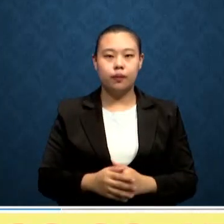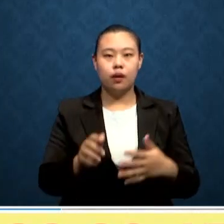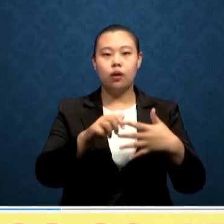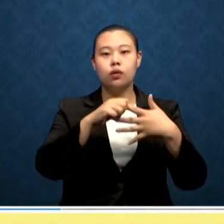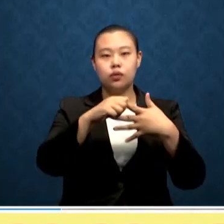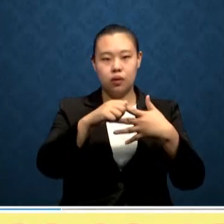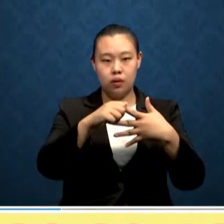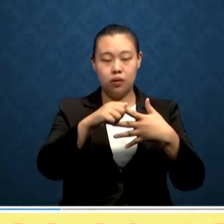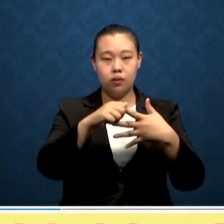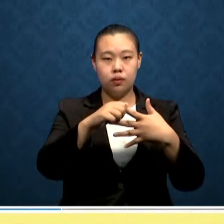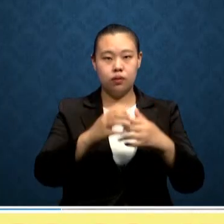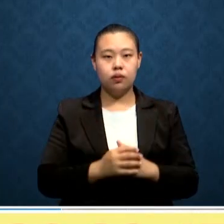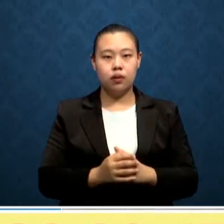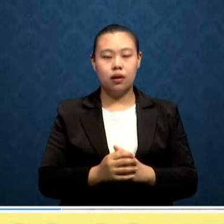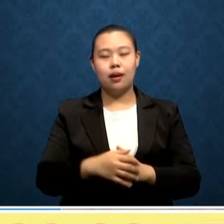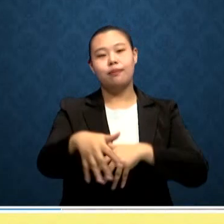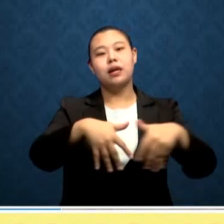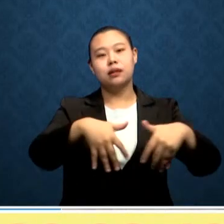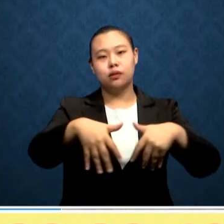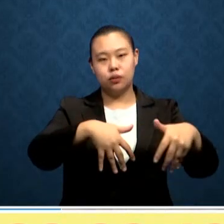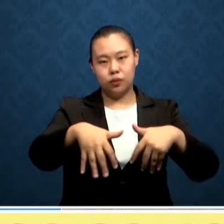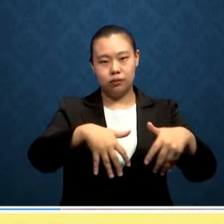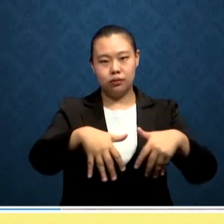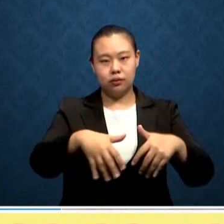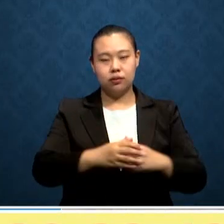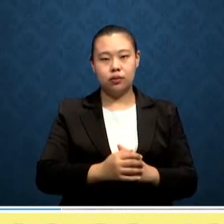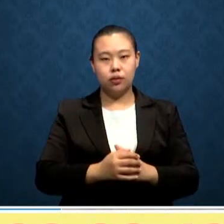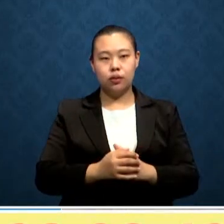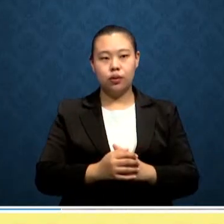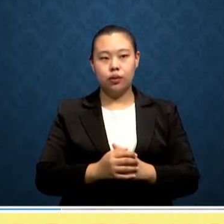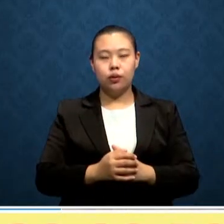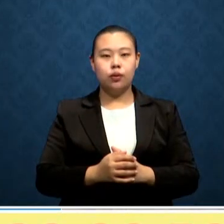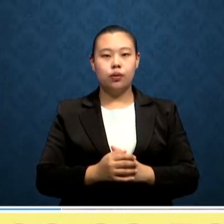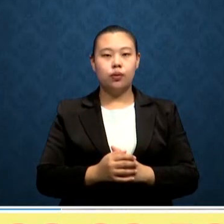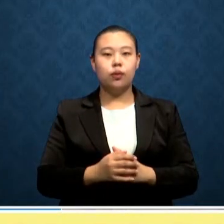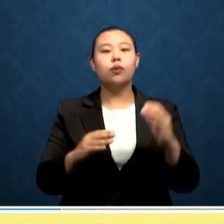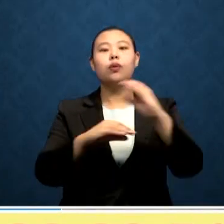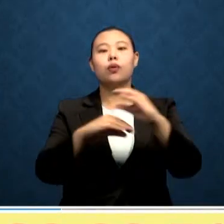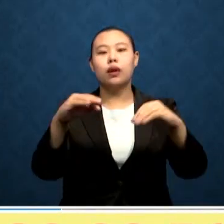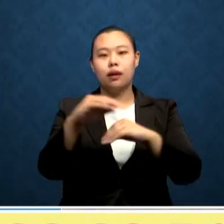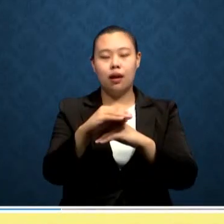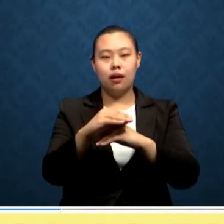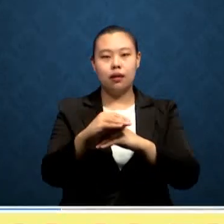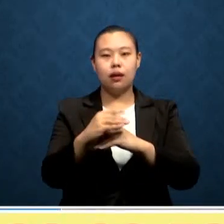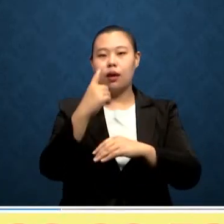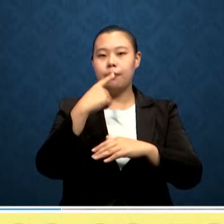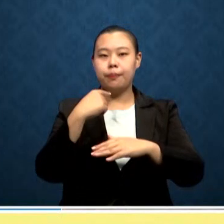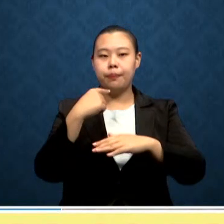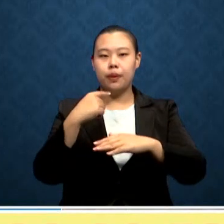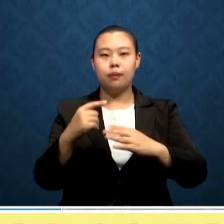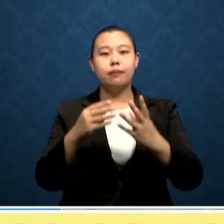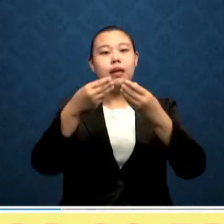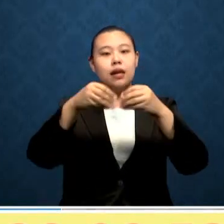ประชาชนการติดตั้งโครงการโซล่ารูฟท็อปเป็นโครงการที่ดีน